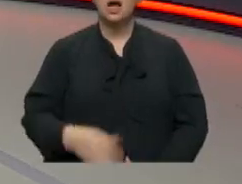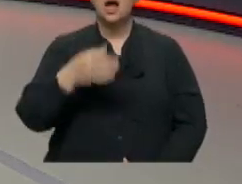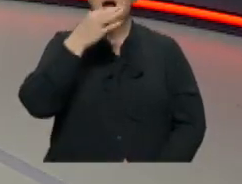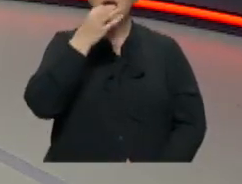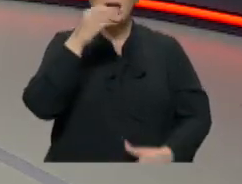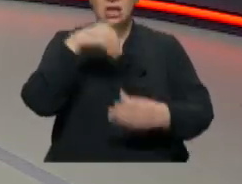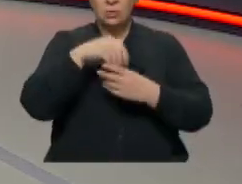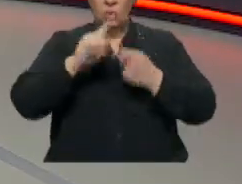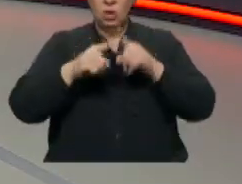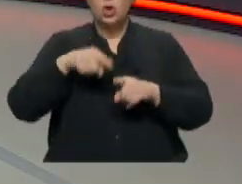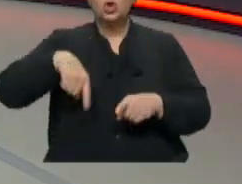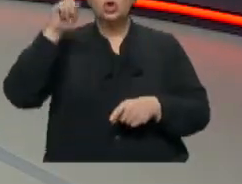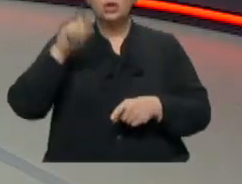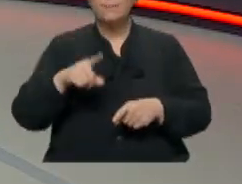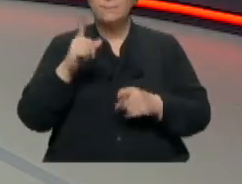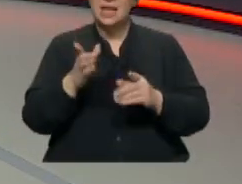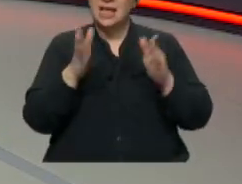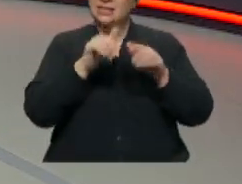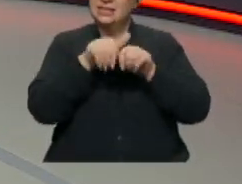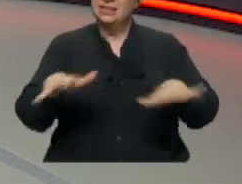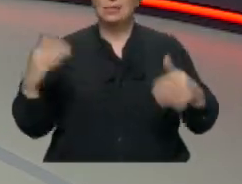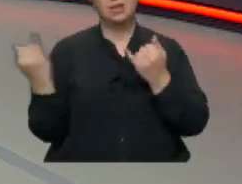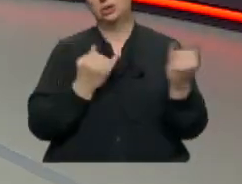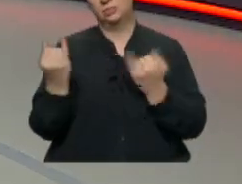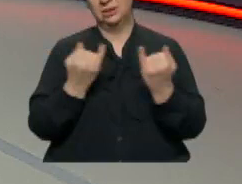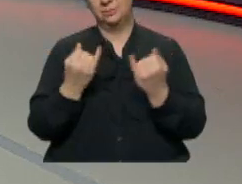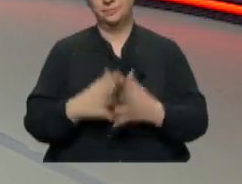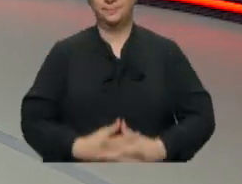Ankara'da iç politikada gündem, bir yandan da sistem tartışması.